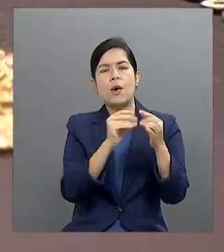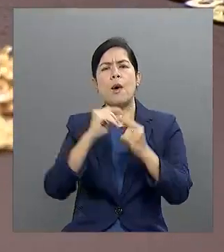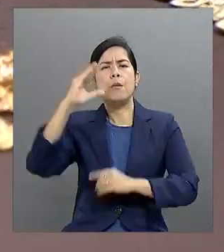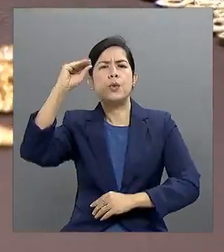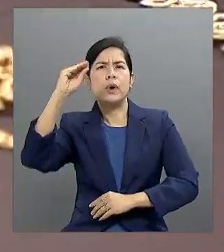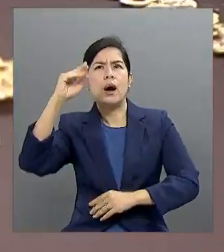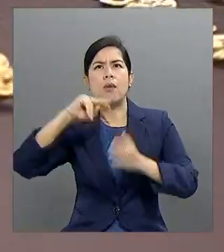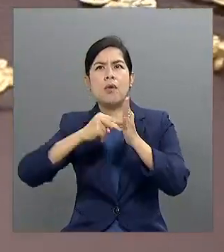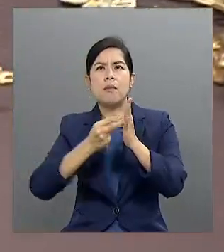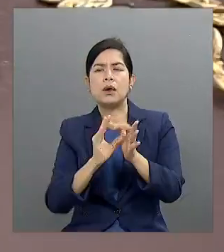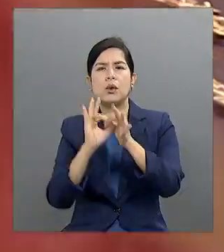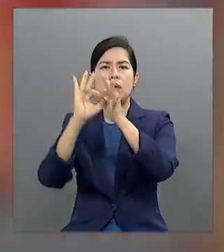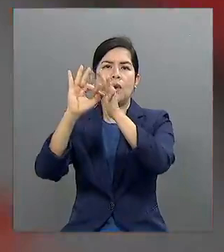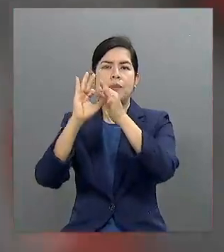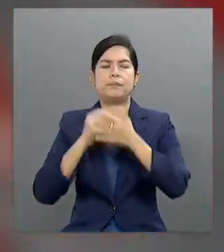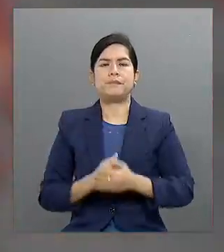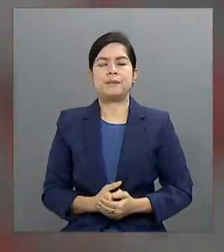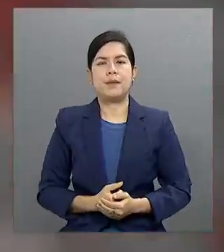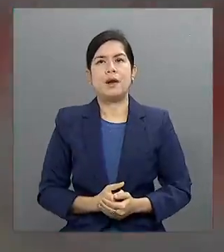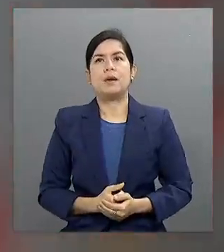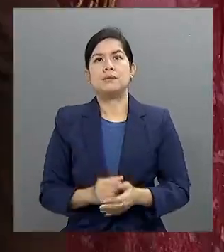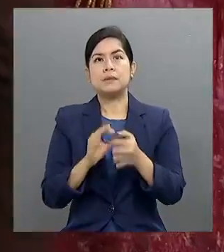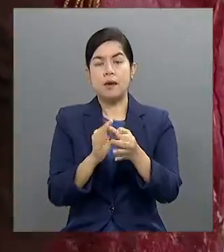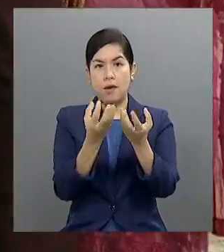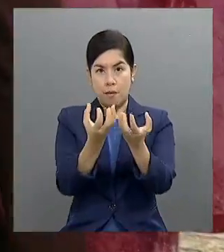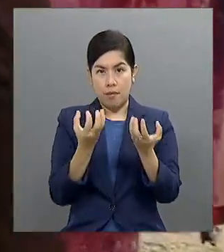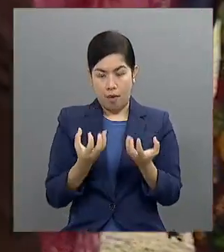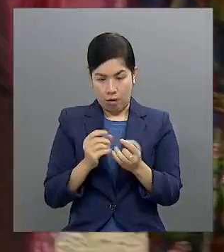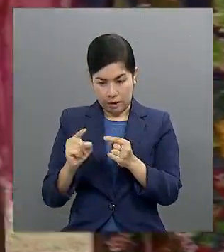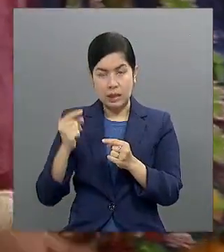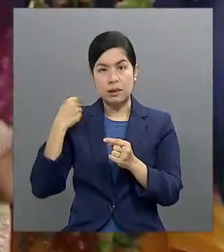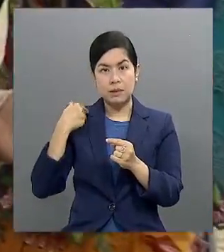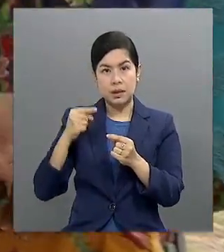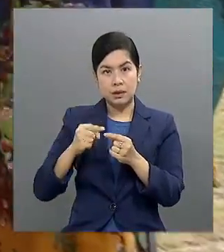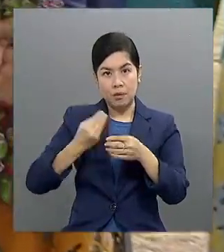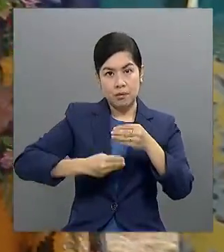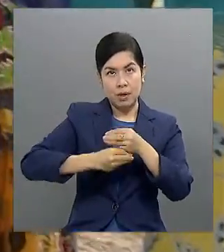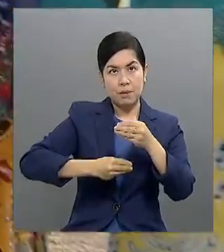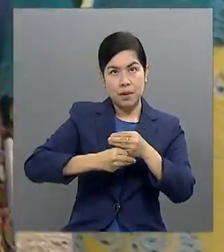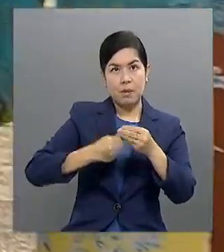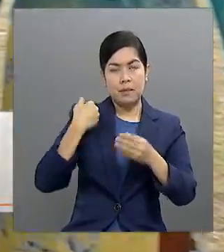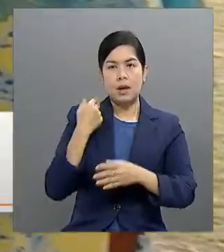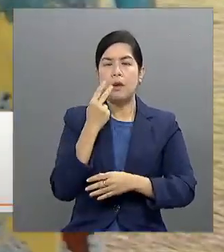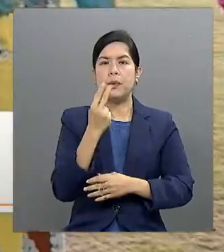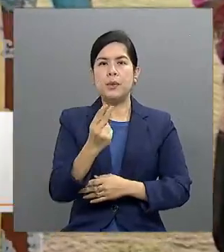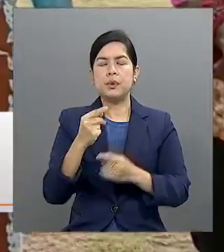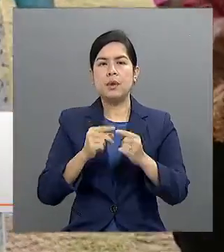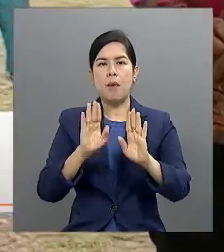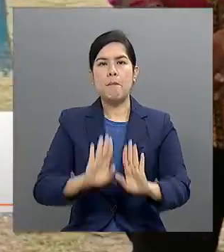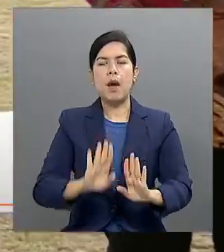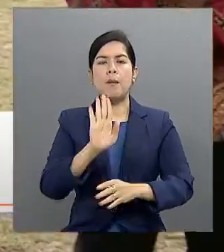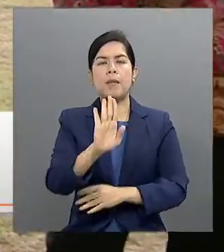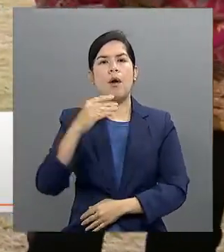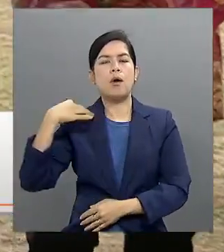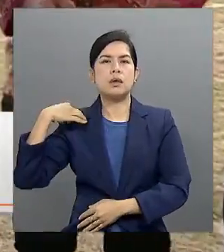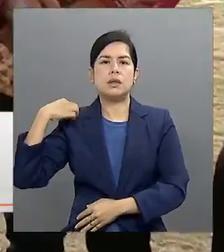ยนะคะว่าด้วยเรื่องของเครื่องประดับนะคะการแต่งกายสวยๆแล้วนะคะขยับมาดูงานผ้ากันบ้างนะคะงานผ้าจริงๆแล้วเนี่ย